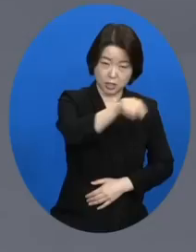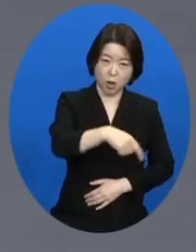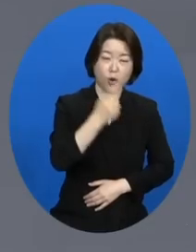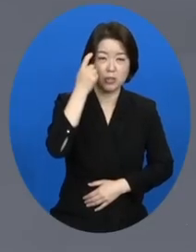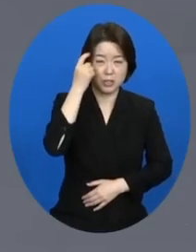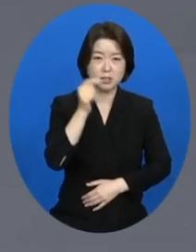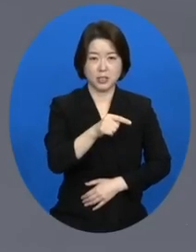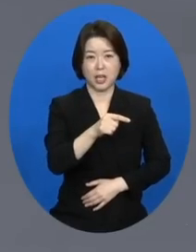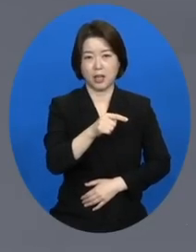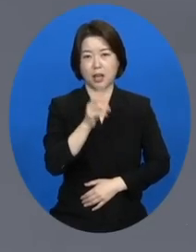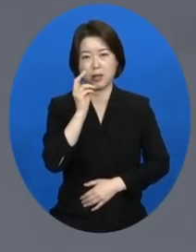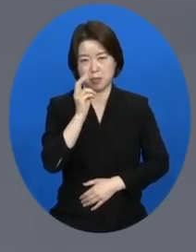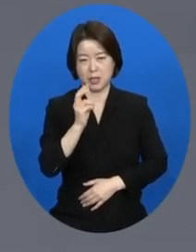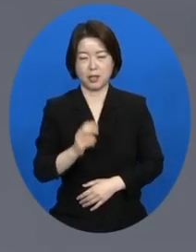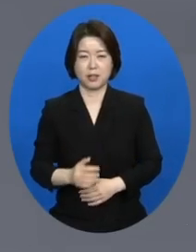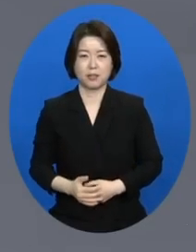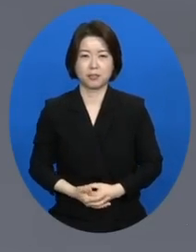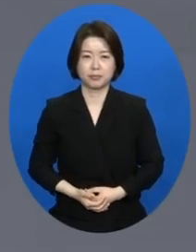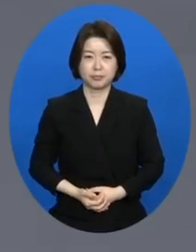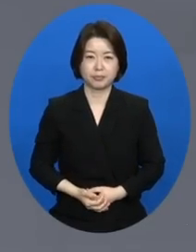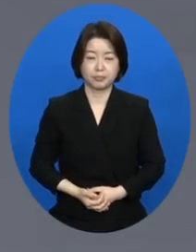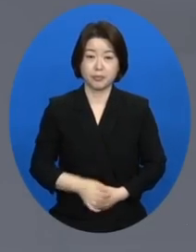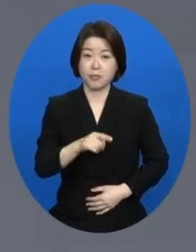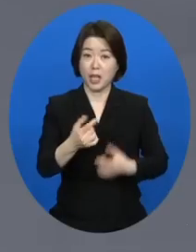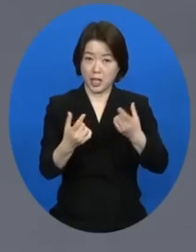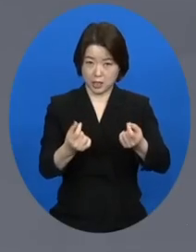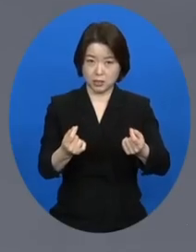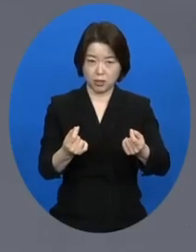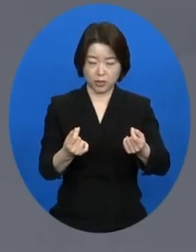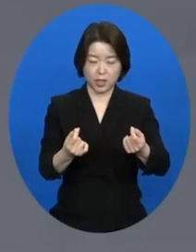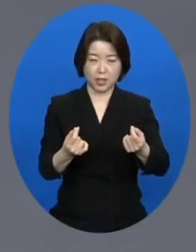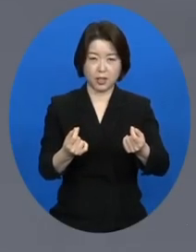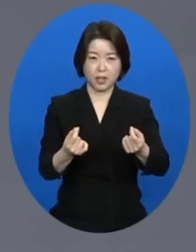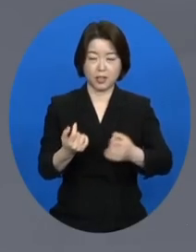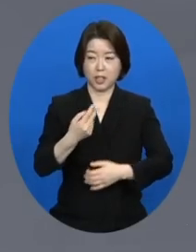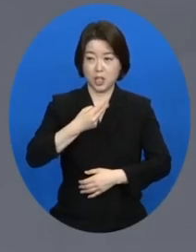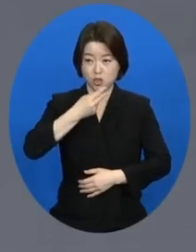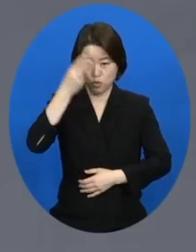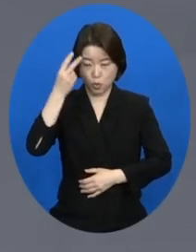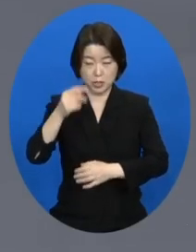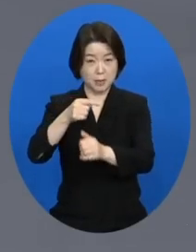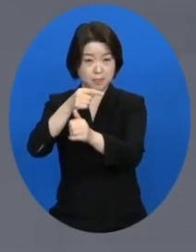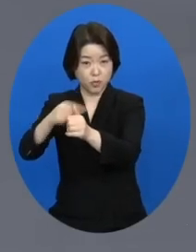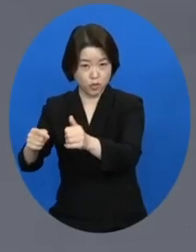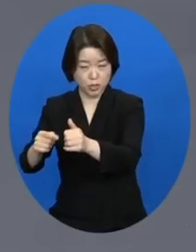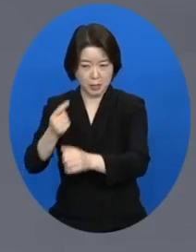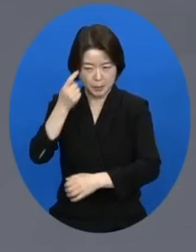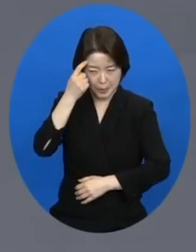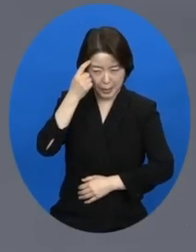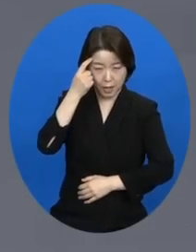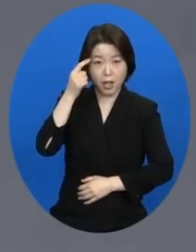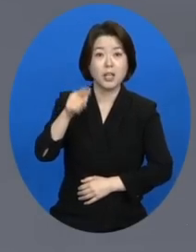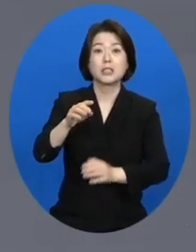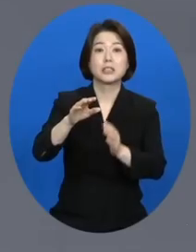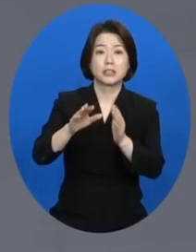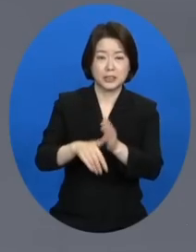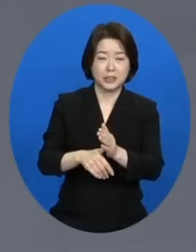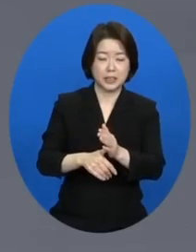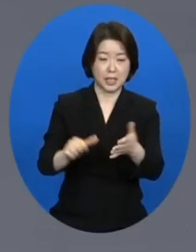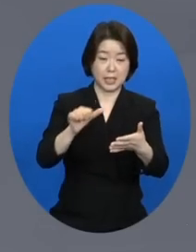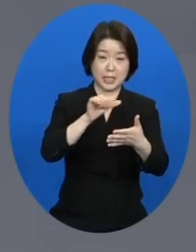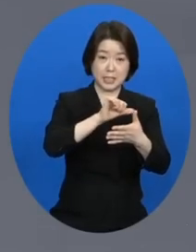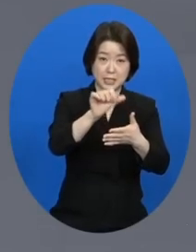생각을 한 것이죠. 그렇게 이제 이 요셉을 죽이려고 하는데 바로 그때에